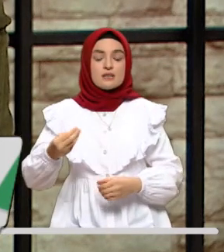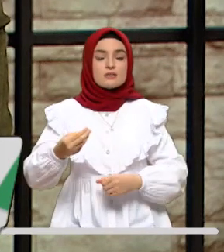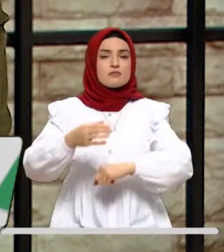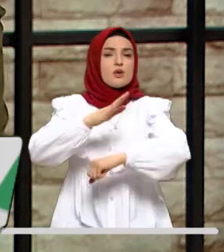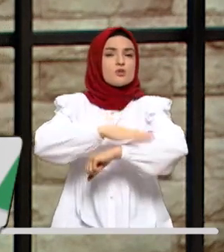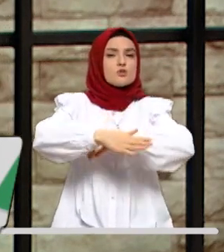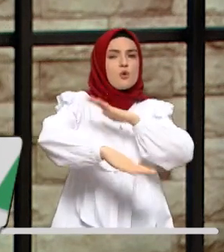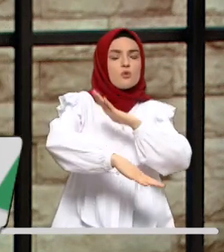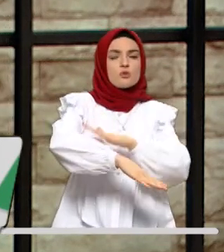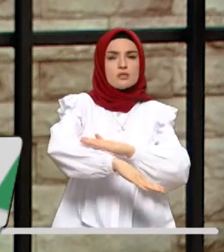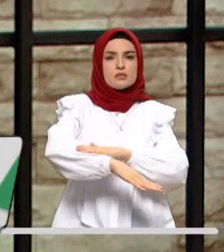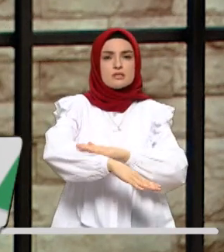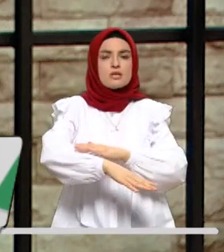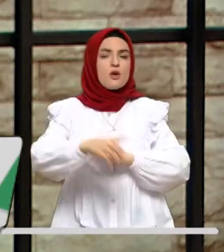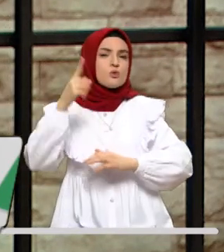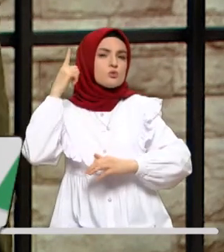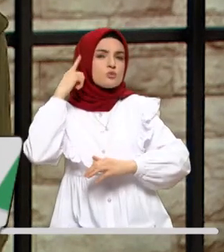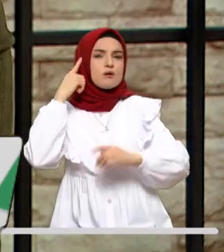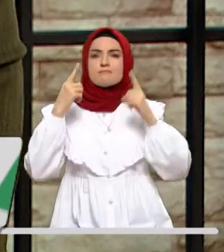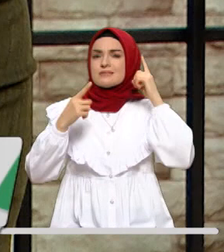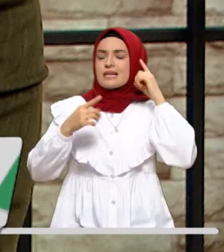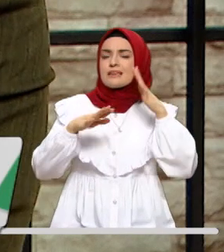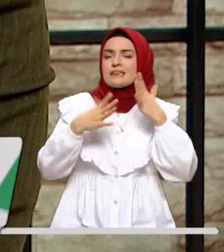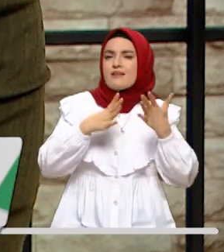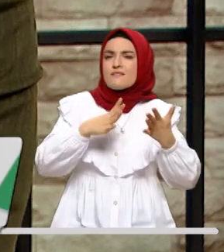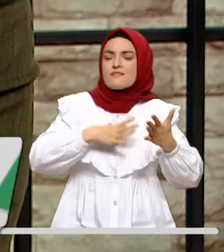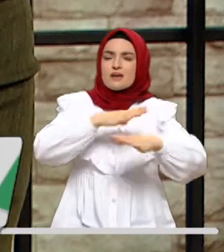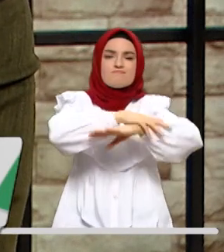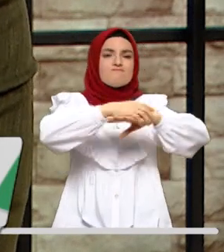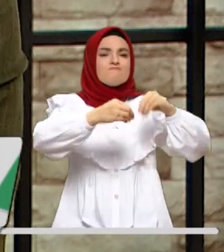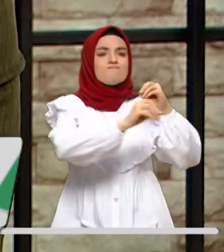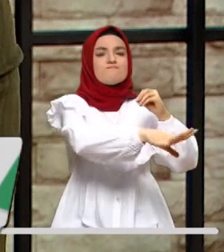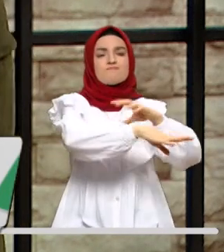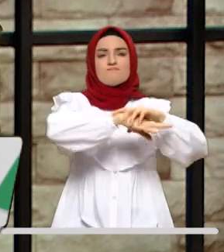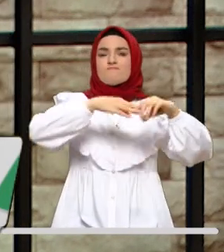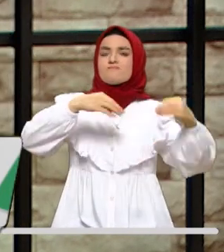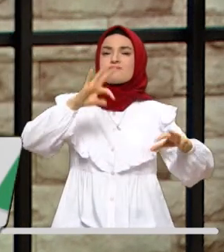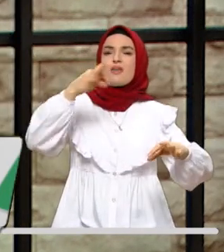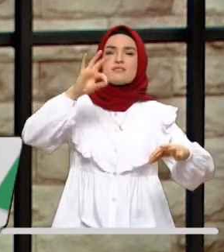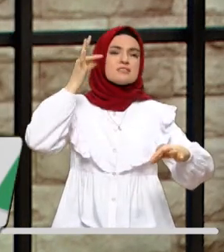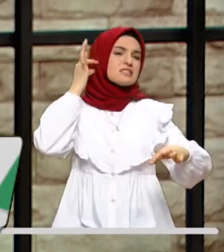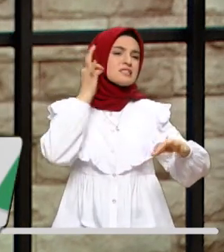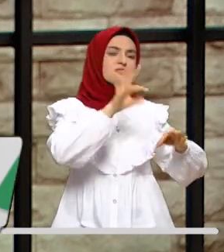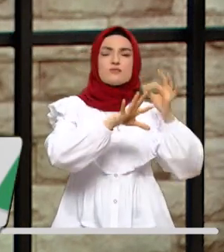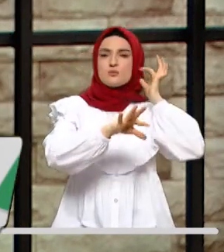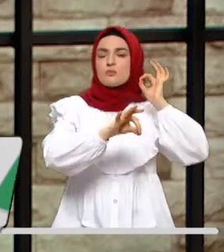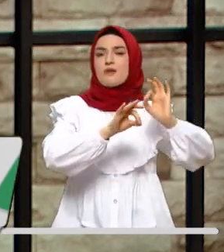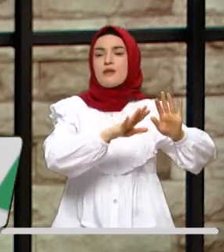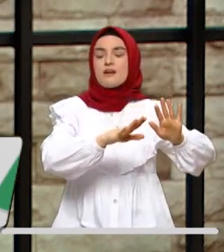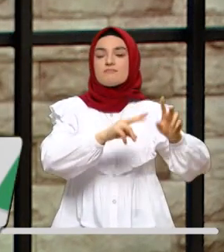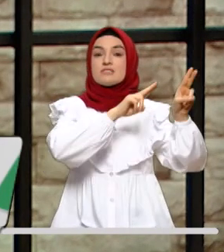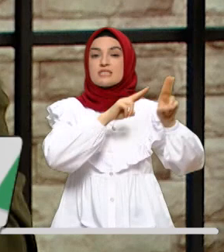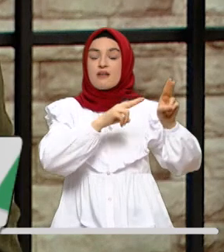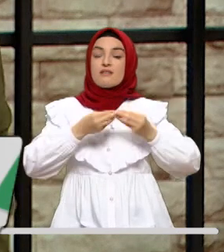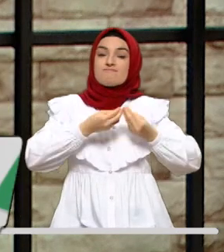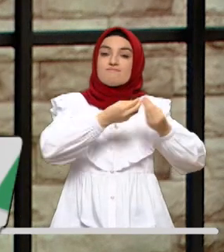kollarında, kulaklarında neleri varsa, küpelerini, bileziklerini, altınlarını nereye gönderdiler?